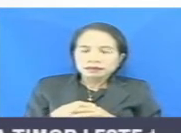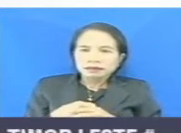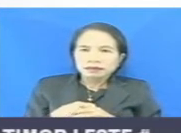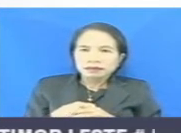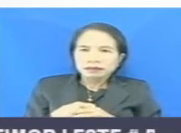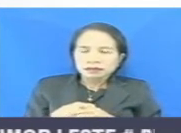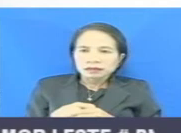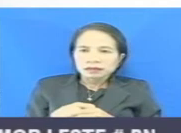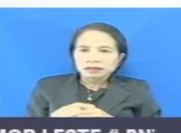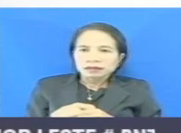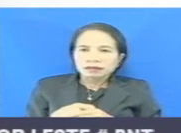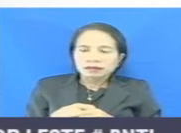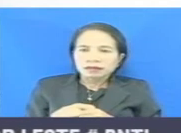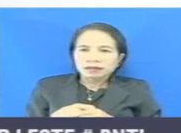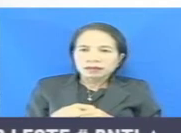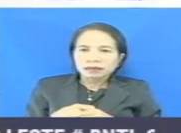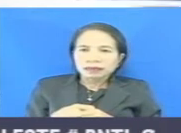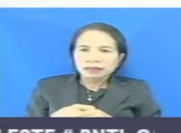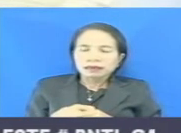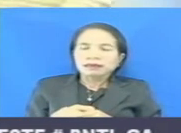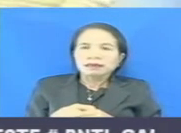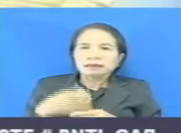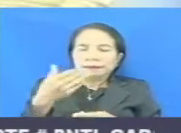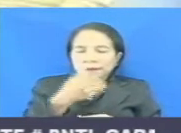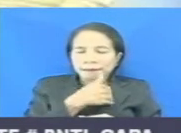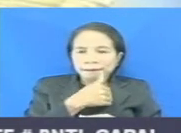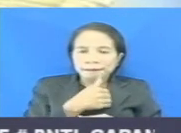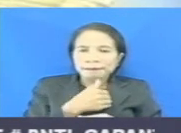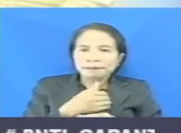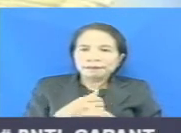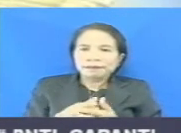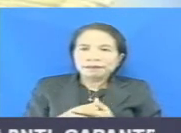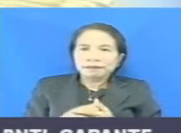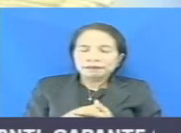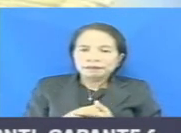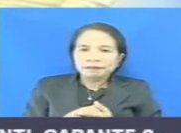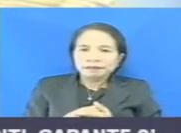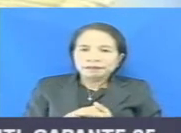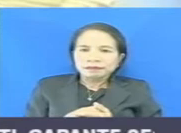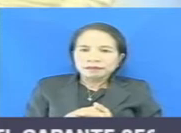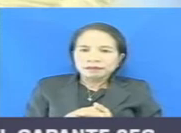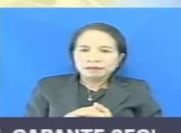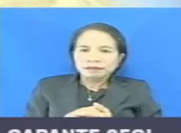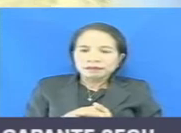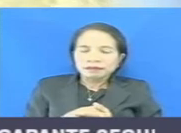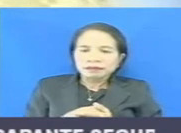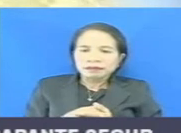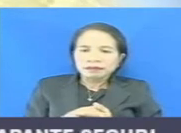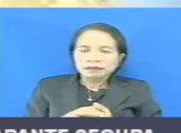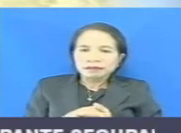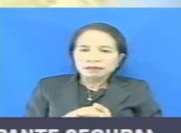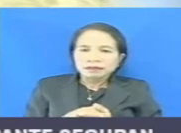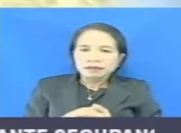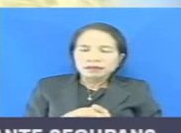eksklusividade ne ida ne maka sidau kiha agora ba iha tumba emadehang